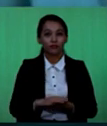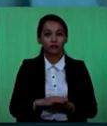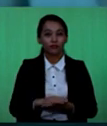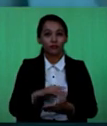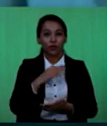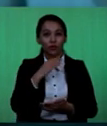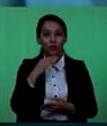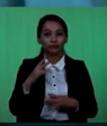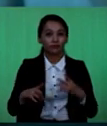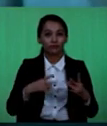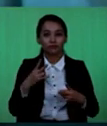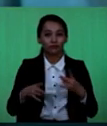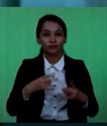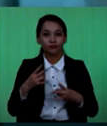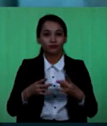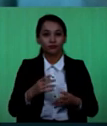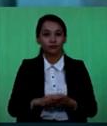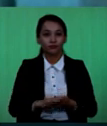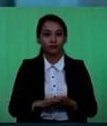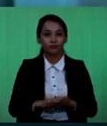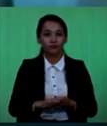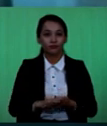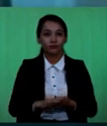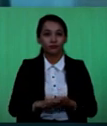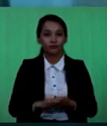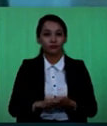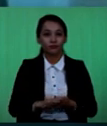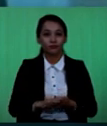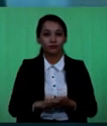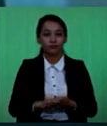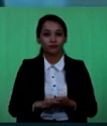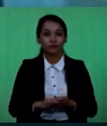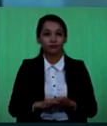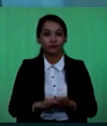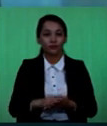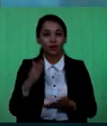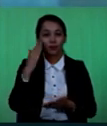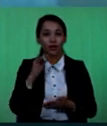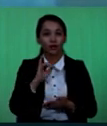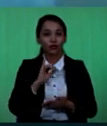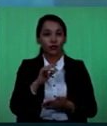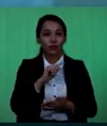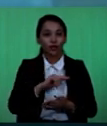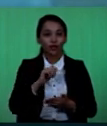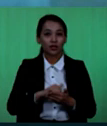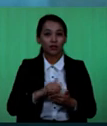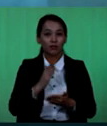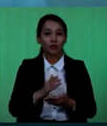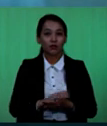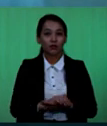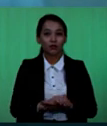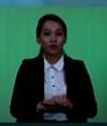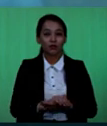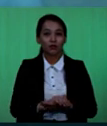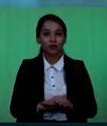zo'rlik. Kuchli ruhiy hissiy zo'riqish neyronlar o'rtasidagi aloqaning uzilishiga sabab bo'lib, voqealar ketma-ketligi